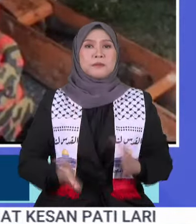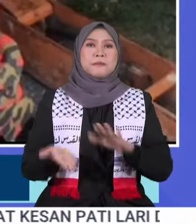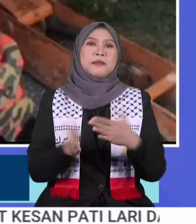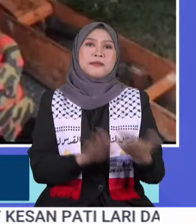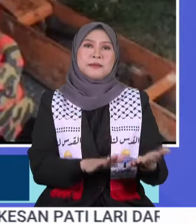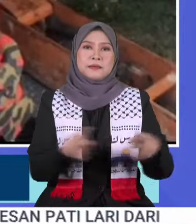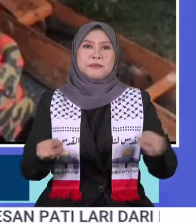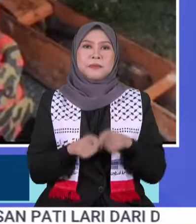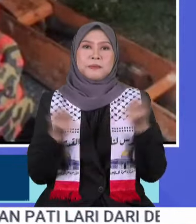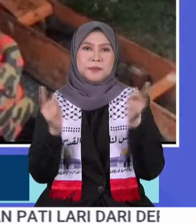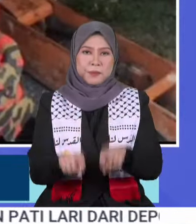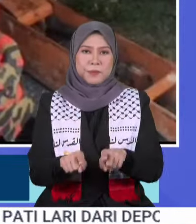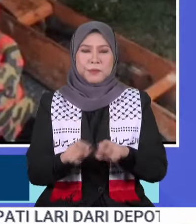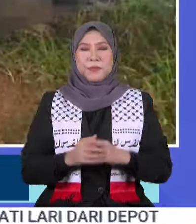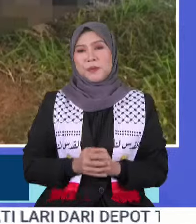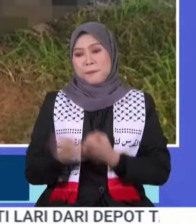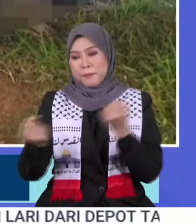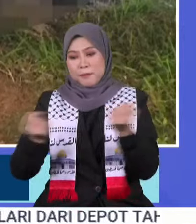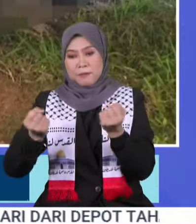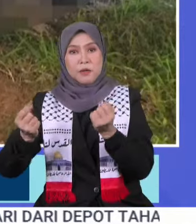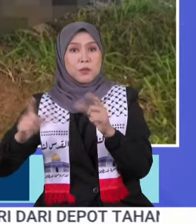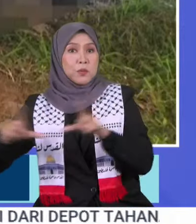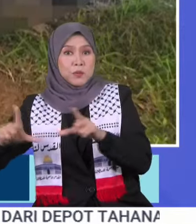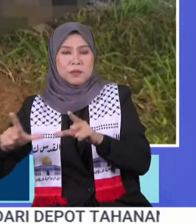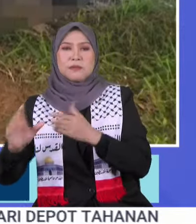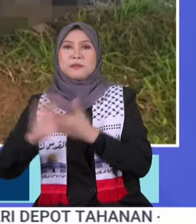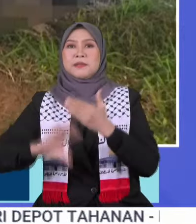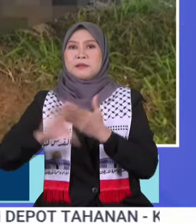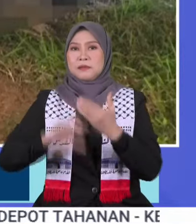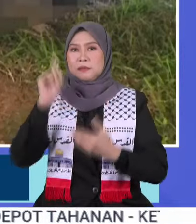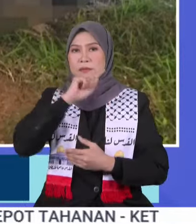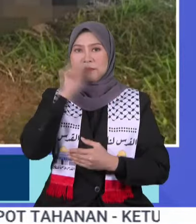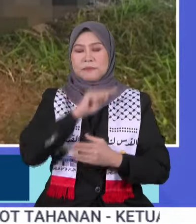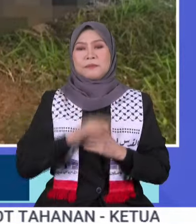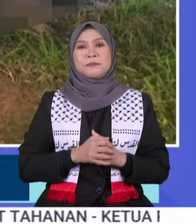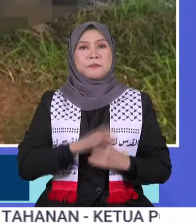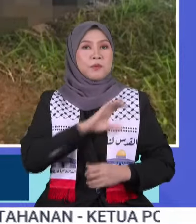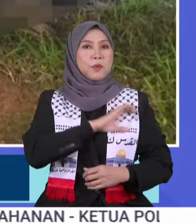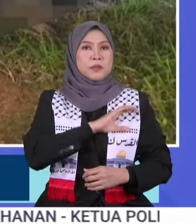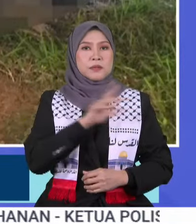lokasi kejadian. Manakala pemandu lori cedera parah, Ketua Polis